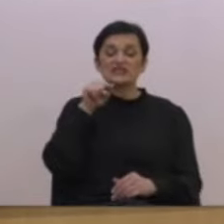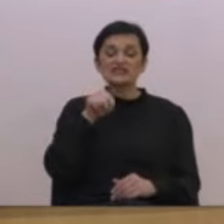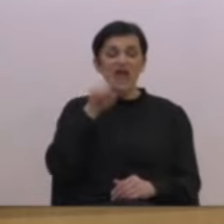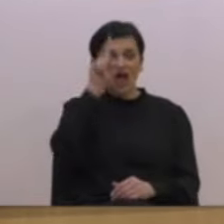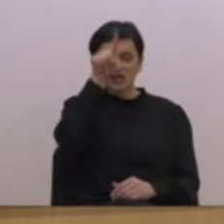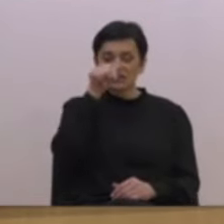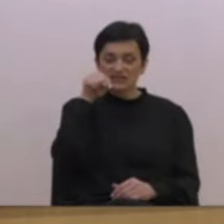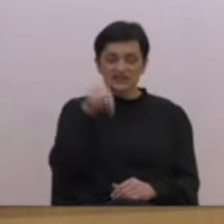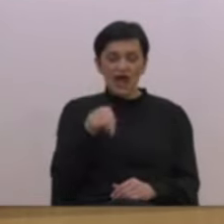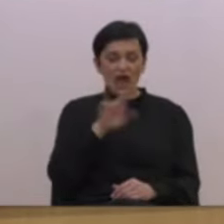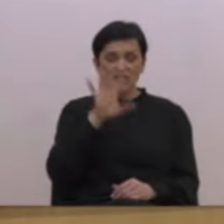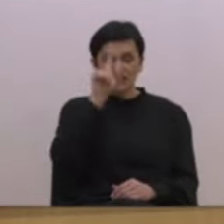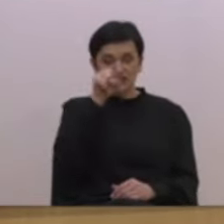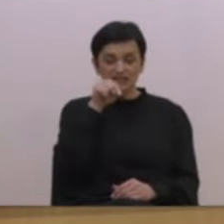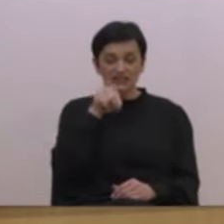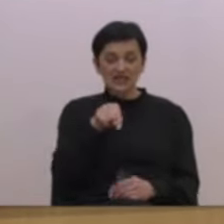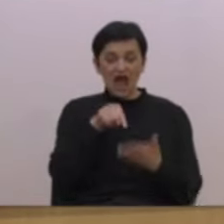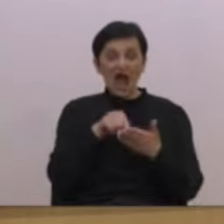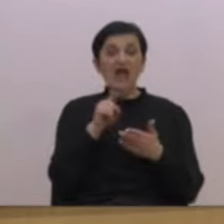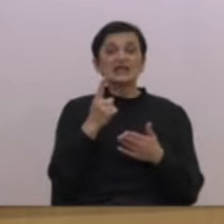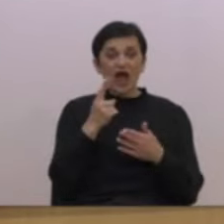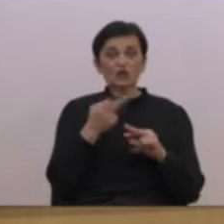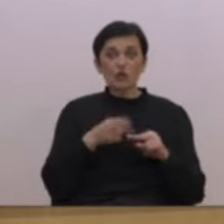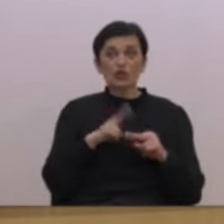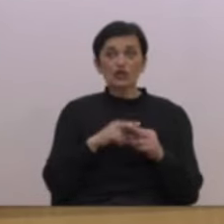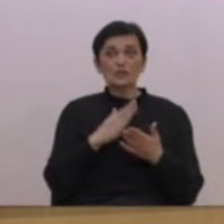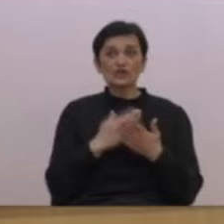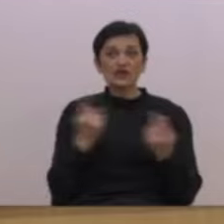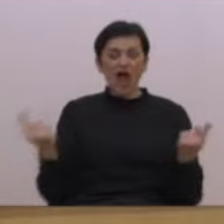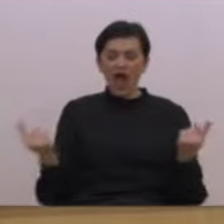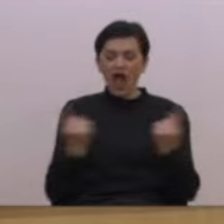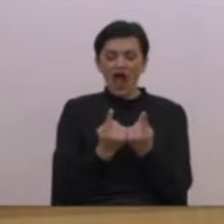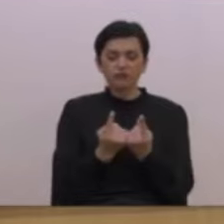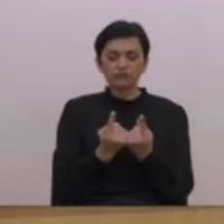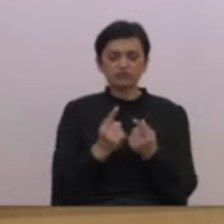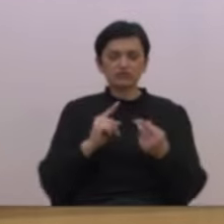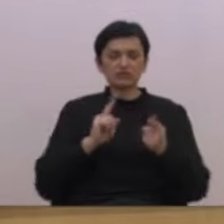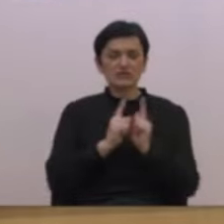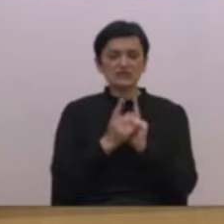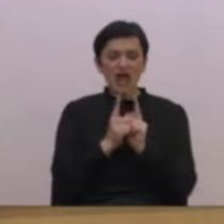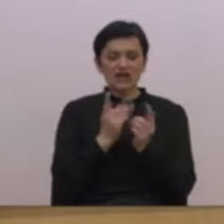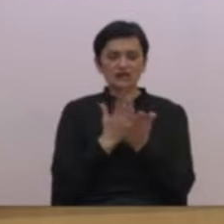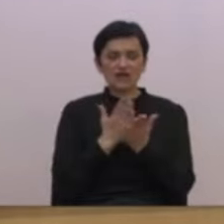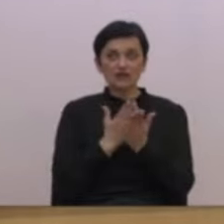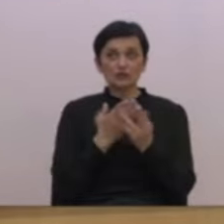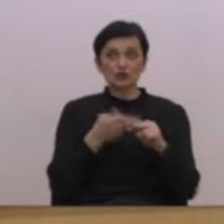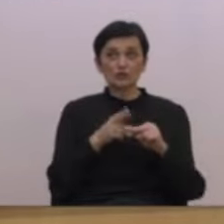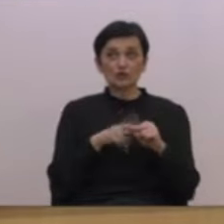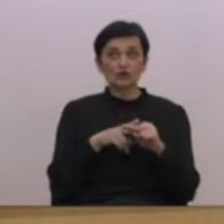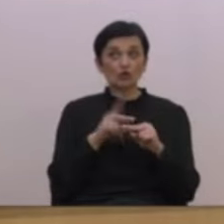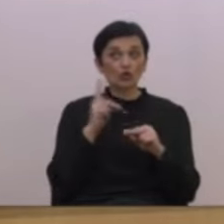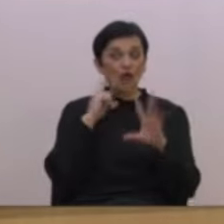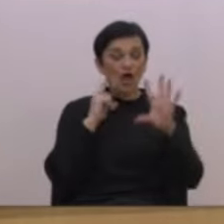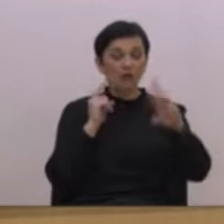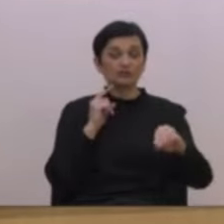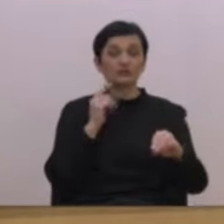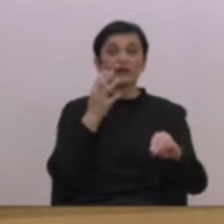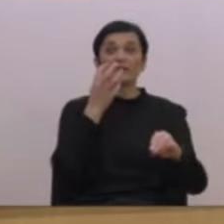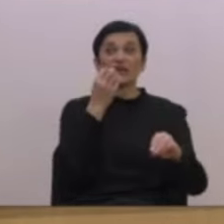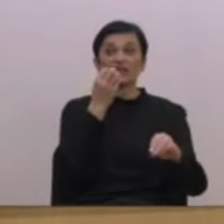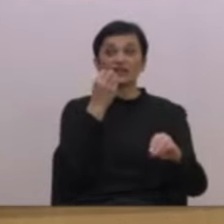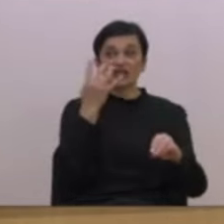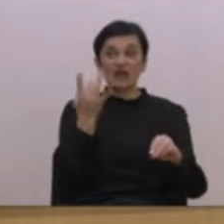ნიშანი და ნუ აკეთებ რატოა და იმიტო არის ერთი ერთი გაქვთ ნათარგმნი და იმიტო არის ორეთ,